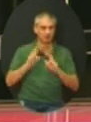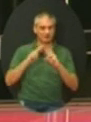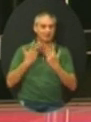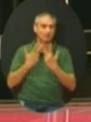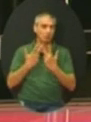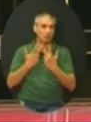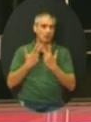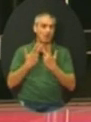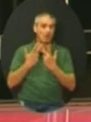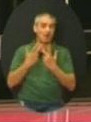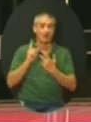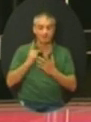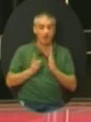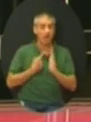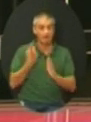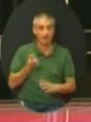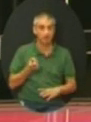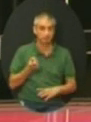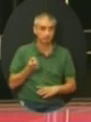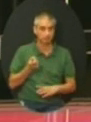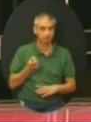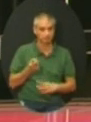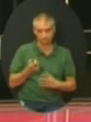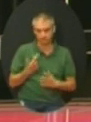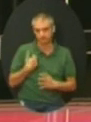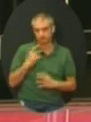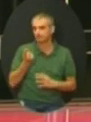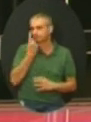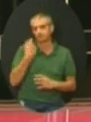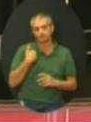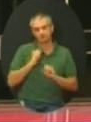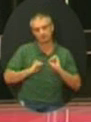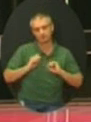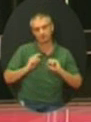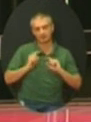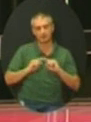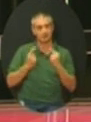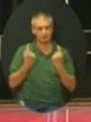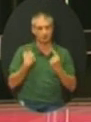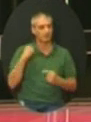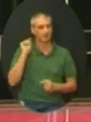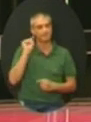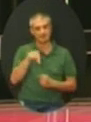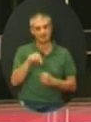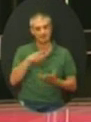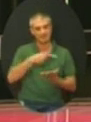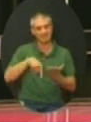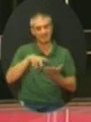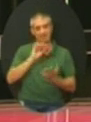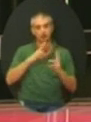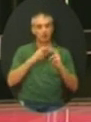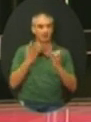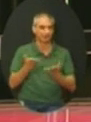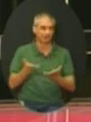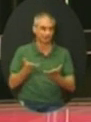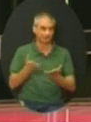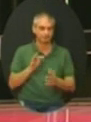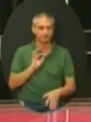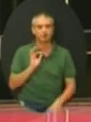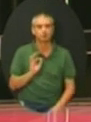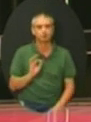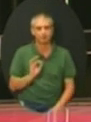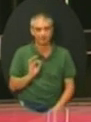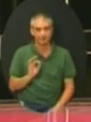ציבור. הפעם, בפעם די יחידה, חרקתי ממנהגי, באתי לכיכר של העיר כדי